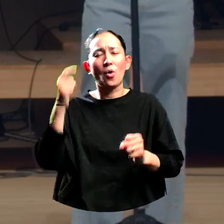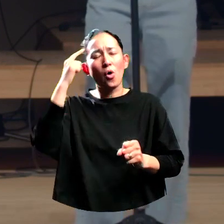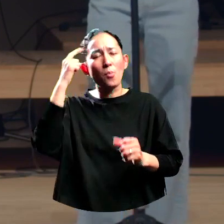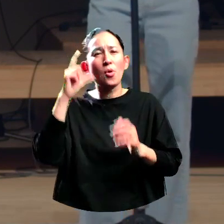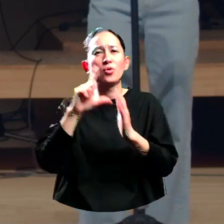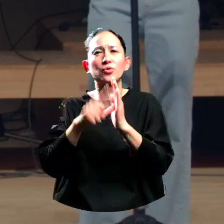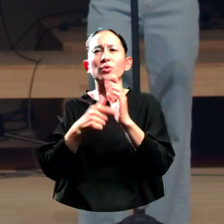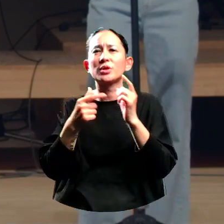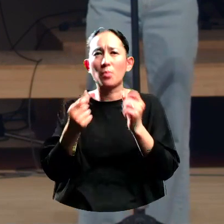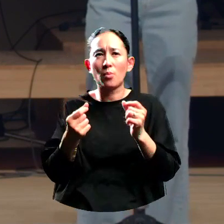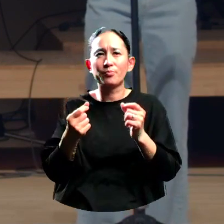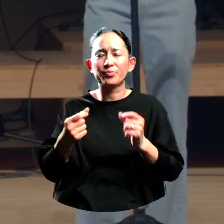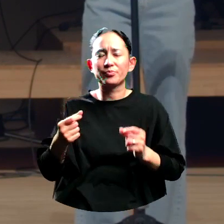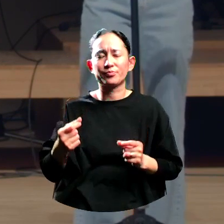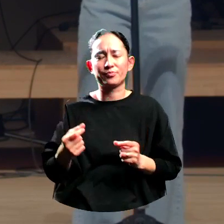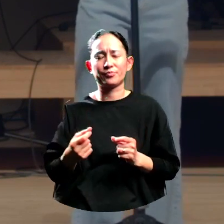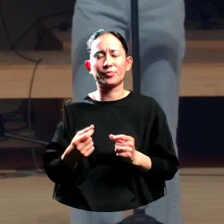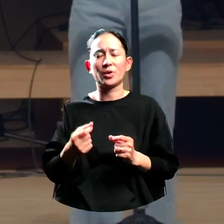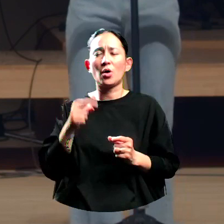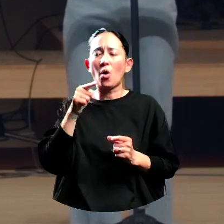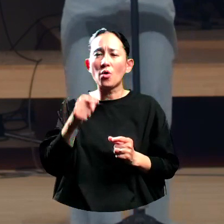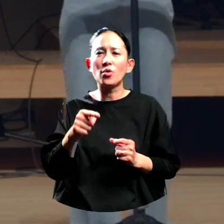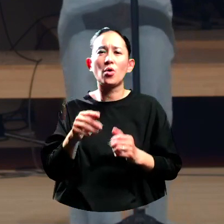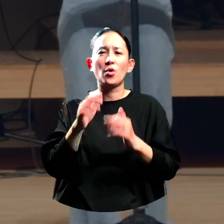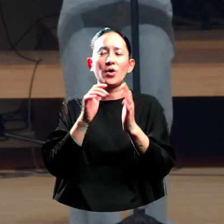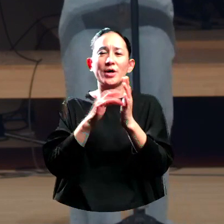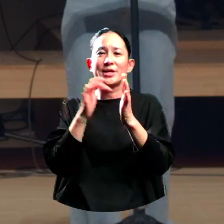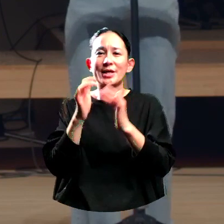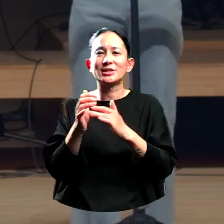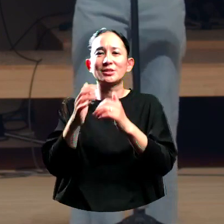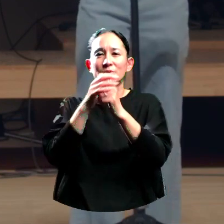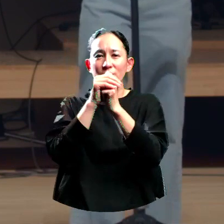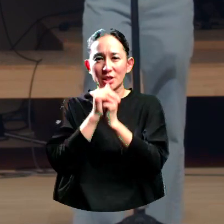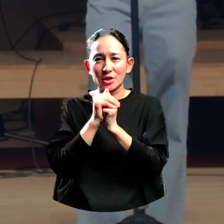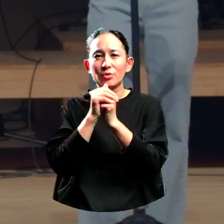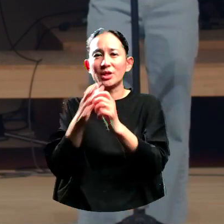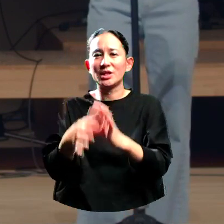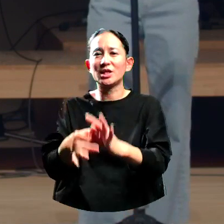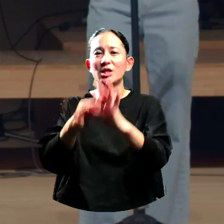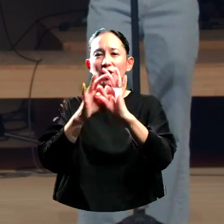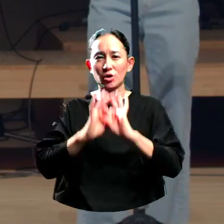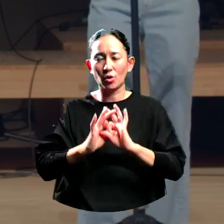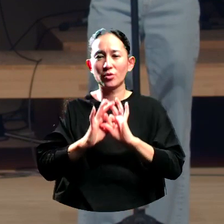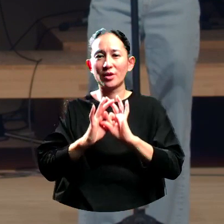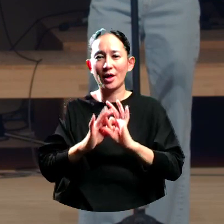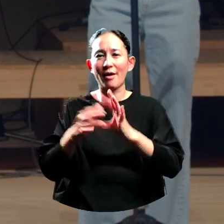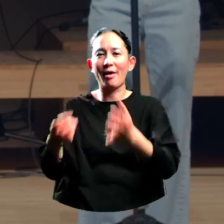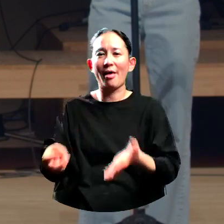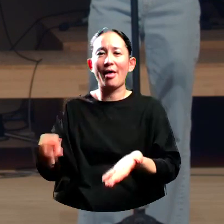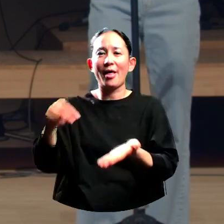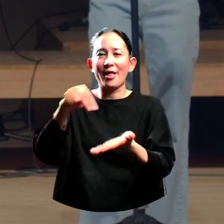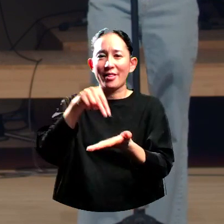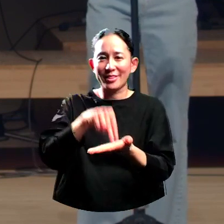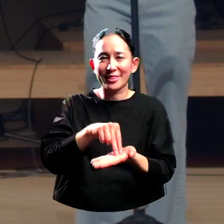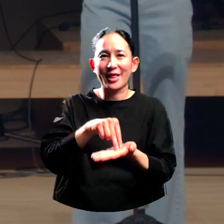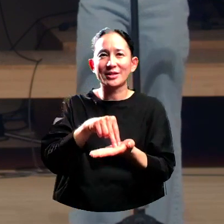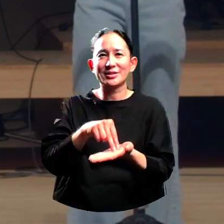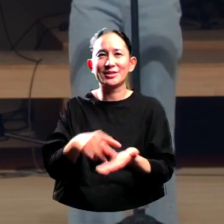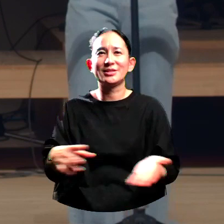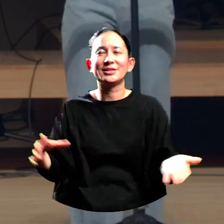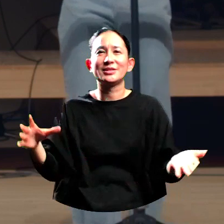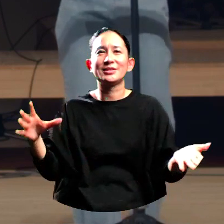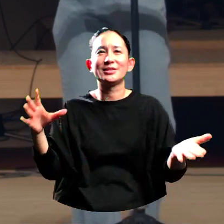の中にあっても、このイエス様の祈りによって、立ち直ることができる。 No matter how unrecoverable